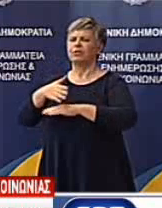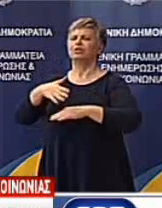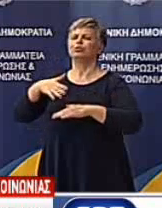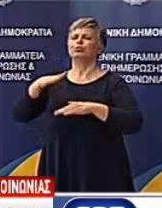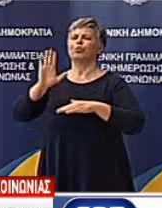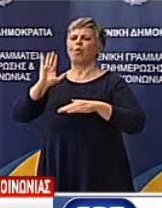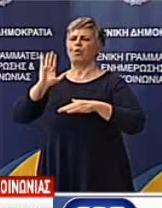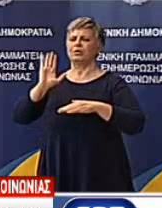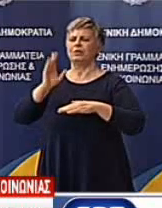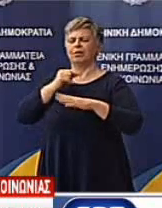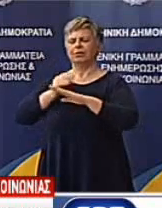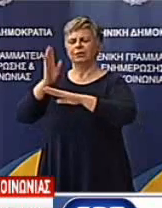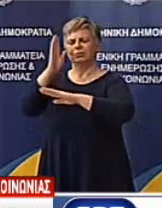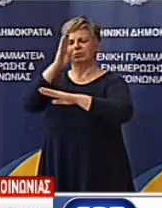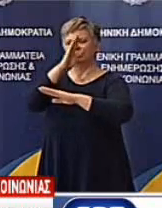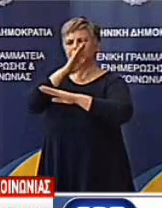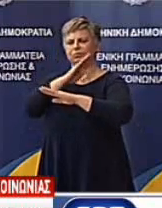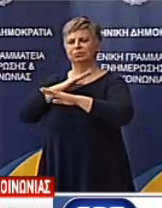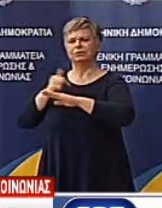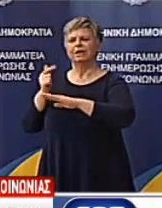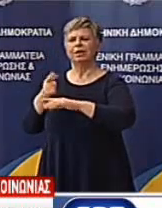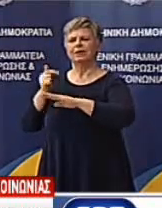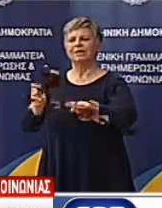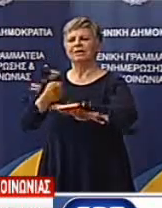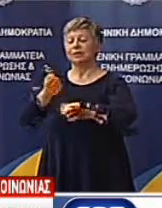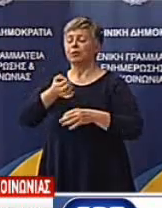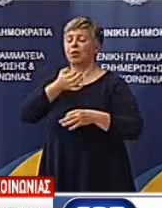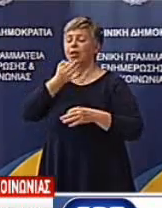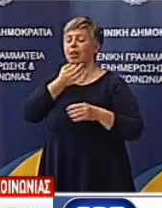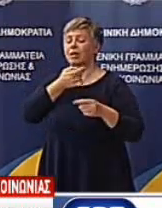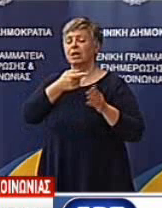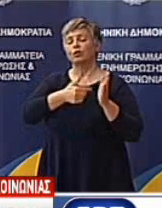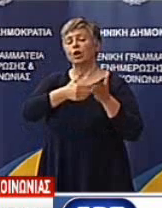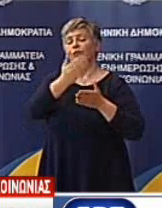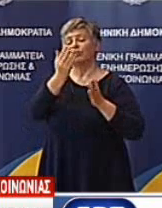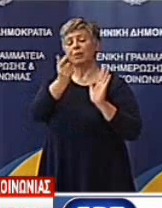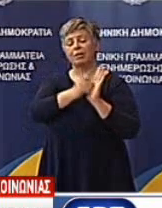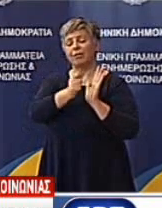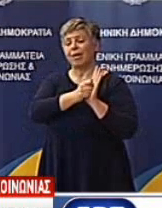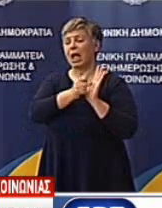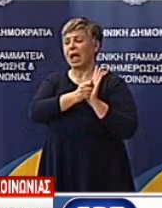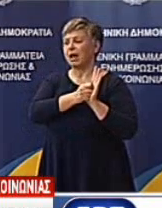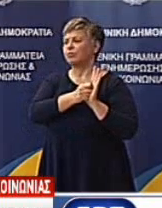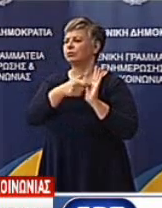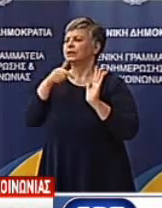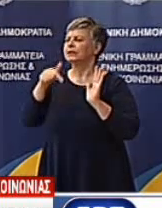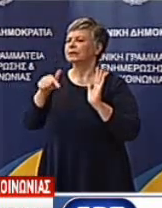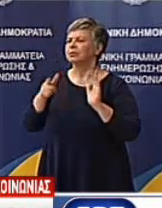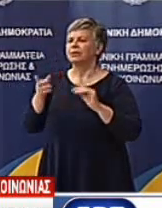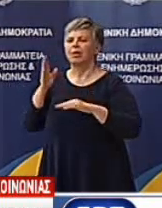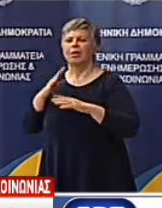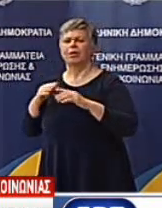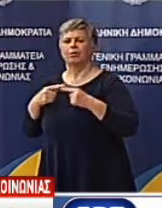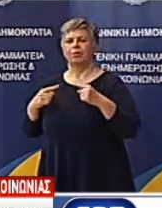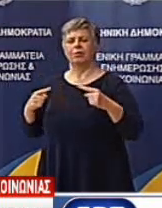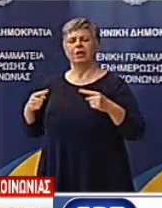και την υπογραφή τους, συνήθως γίνεται μέσω διαρροών από δημοσιεύματα τα οποία οι ίδιοι προκαλούν και μερικές φορές και με πολύ